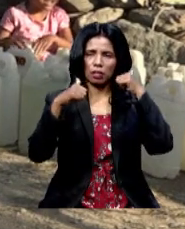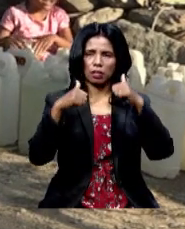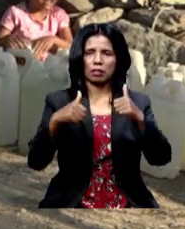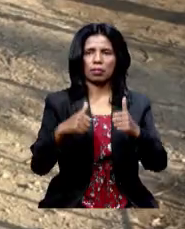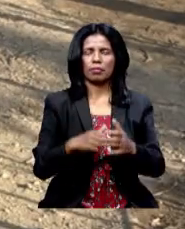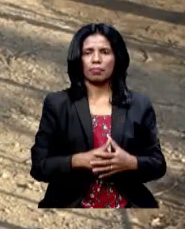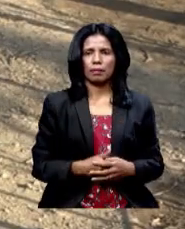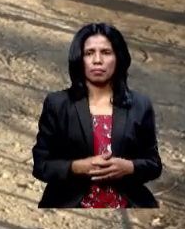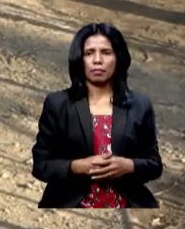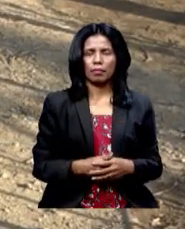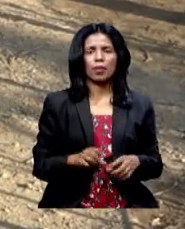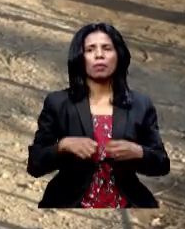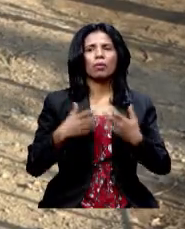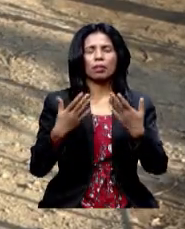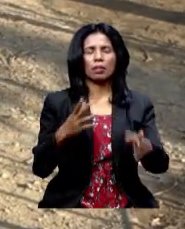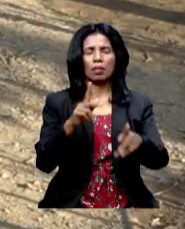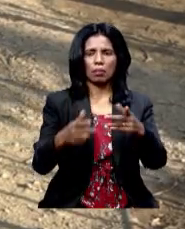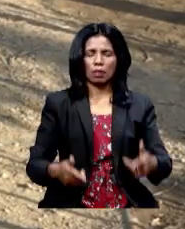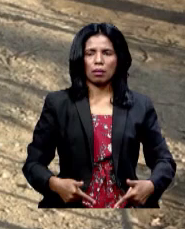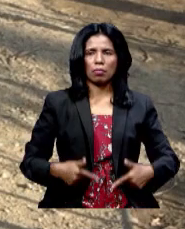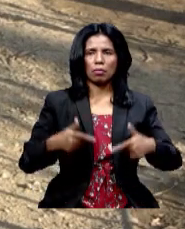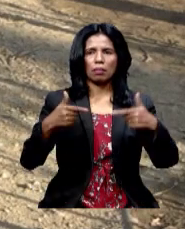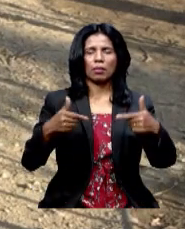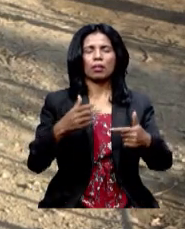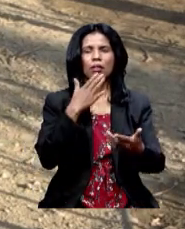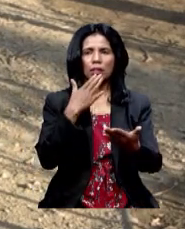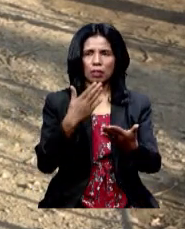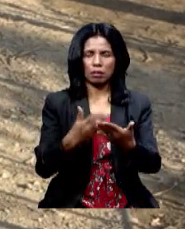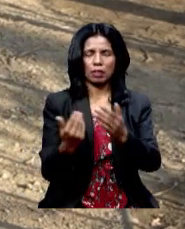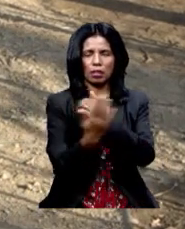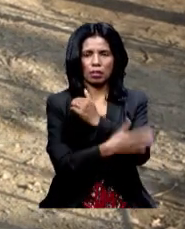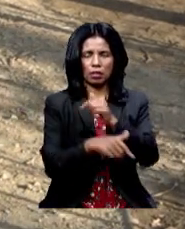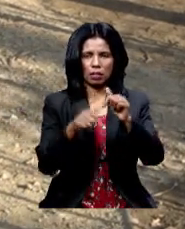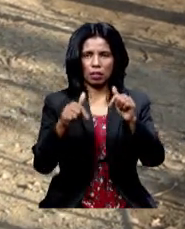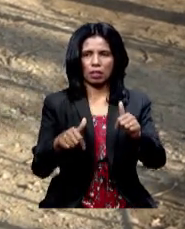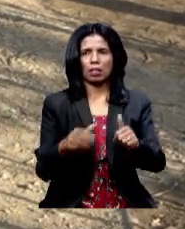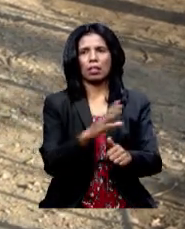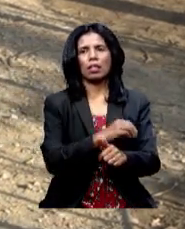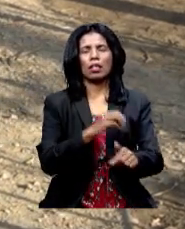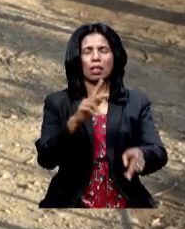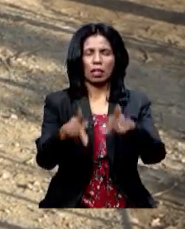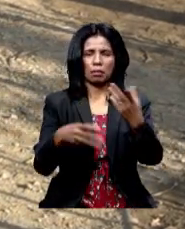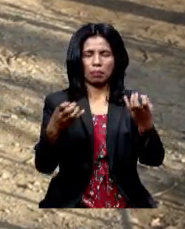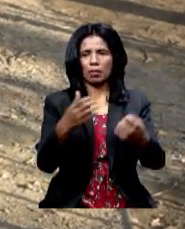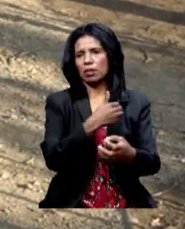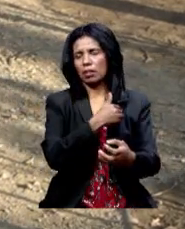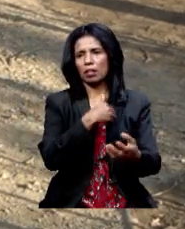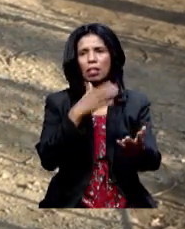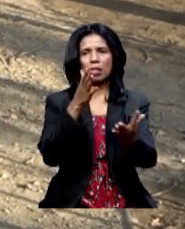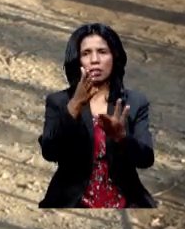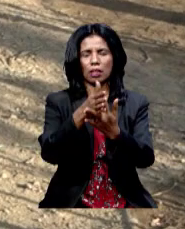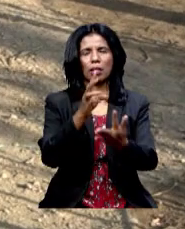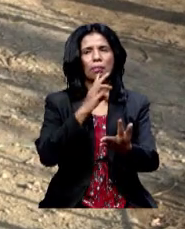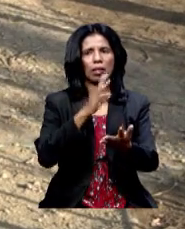diario balun. Oi sa mak povo mori so kondisaun saudavu iha nasaun ne. Será que ema barak se dau acesso ba